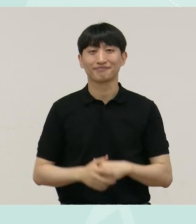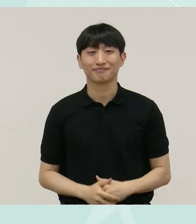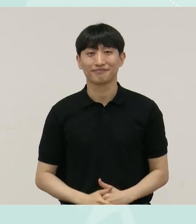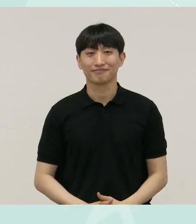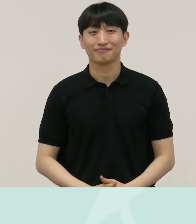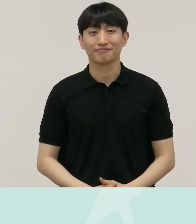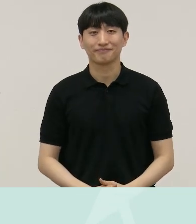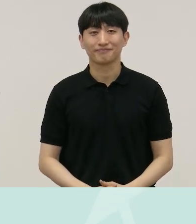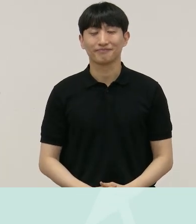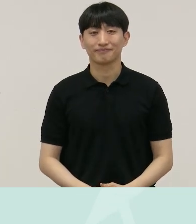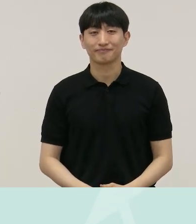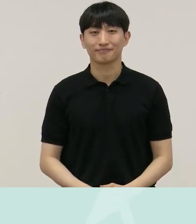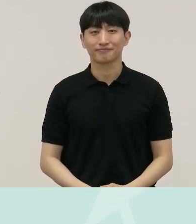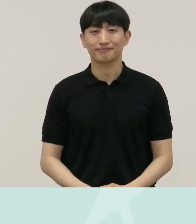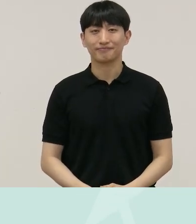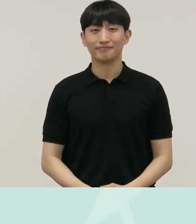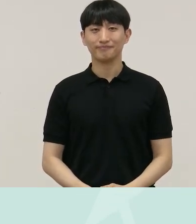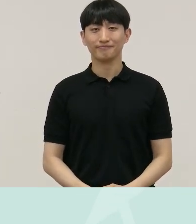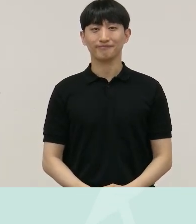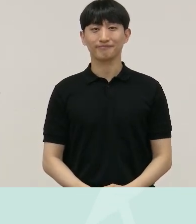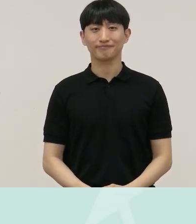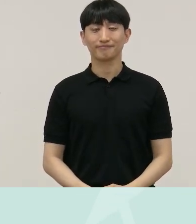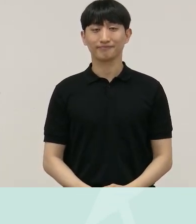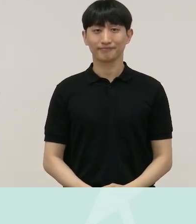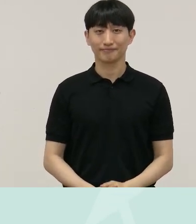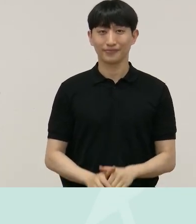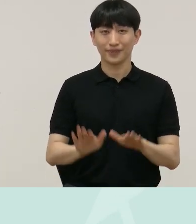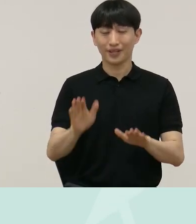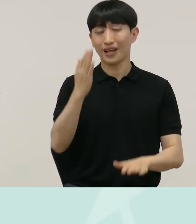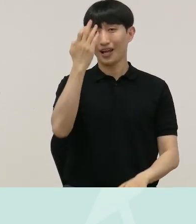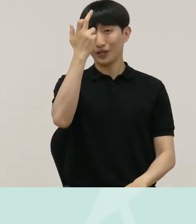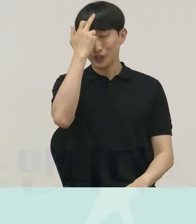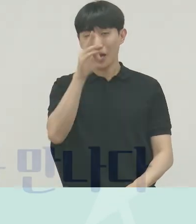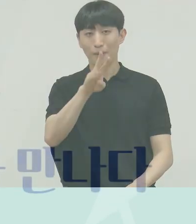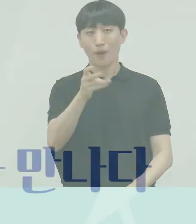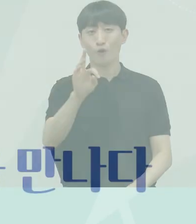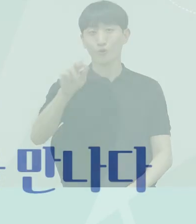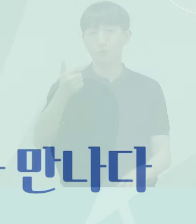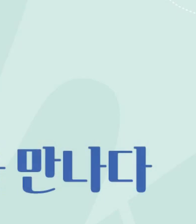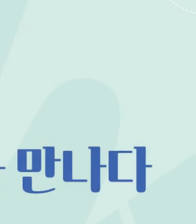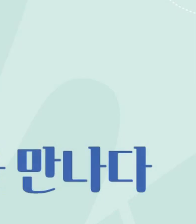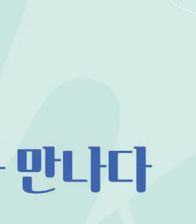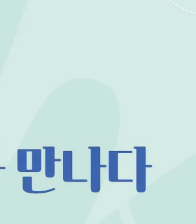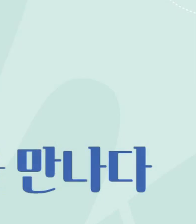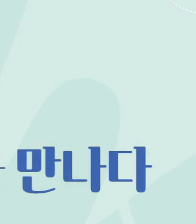네, 최병윤 교수님 감사드립니다.